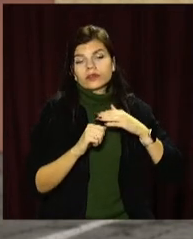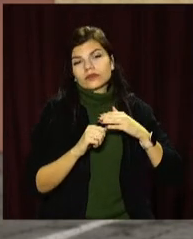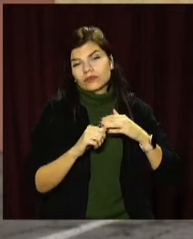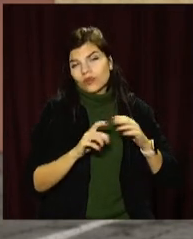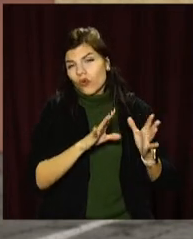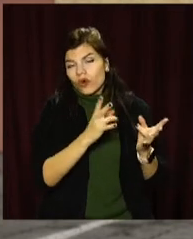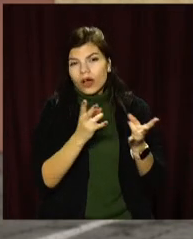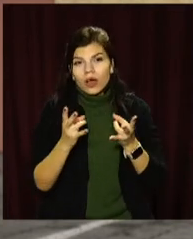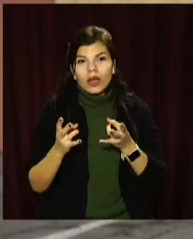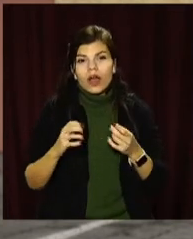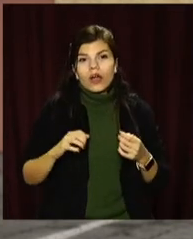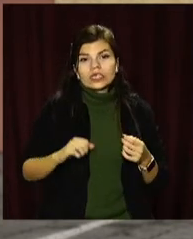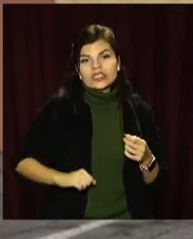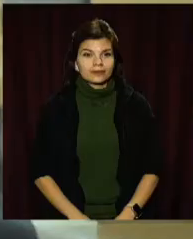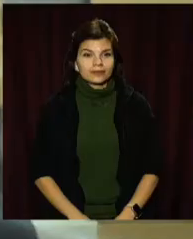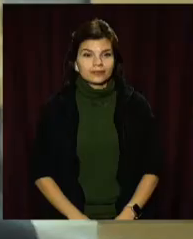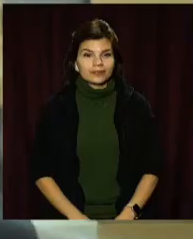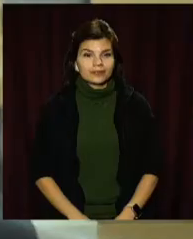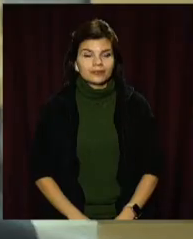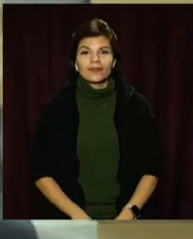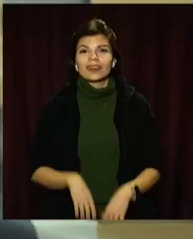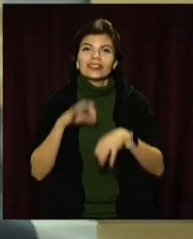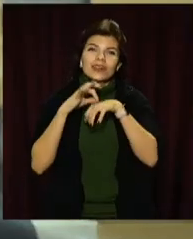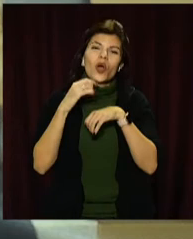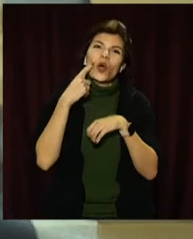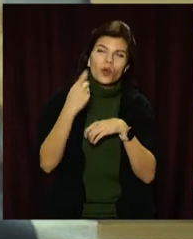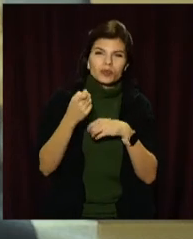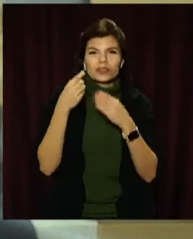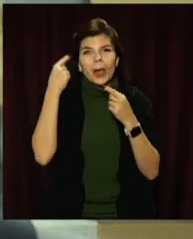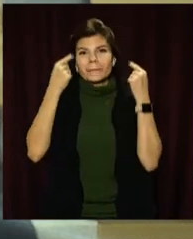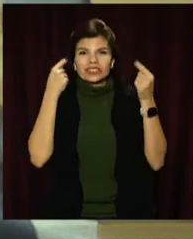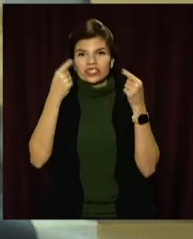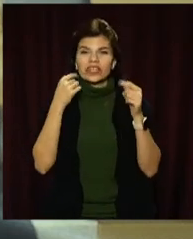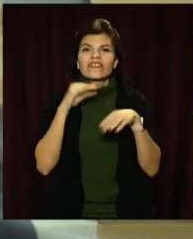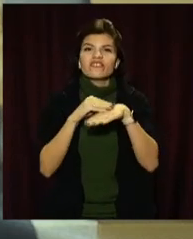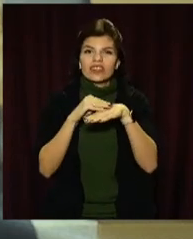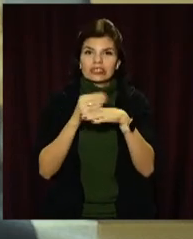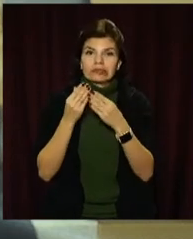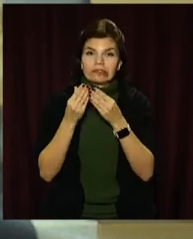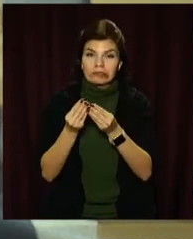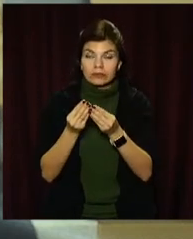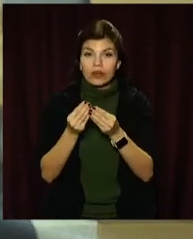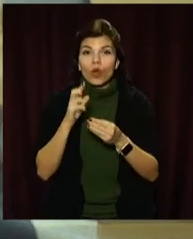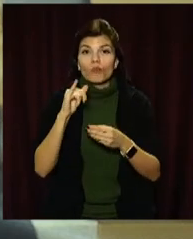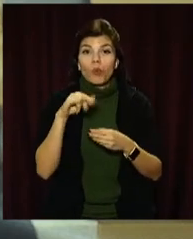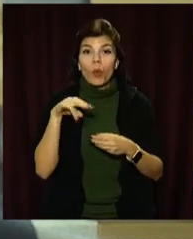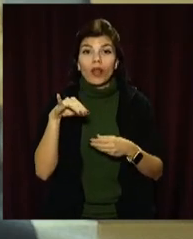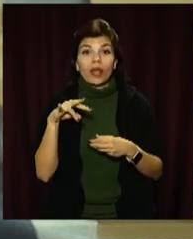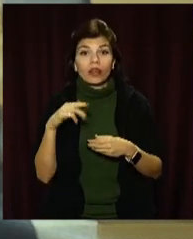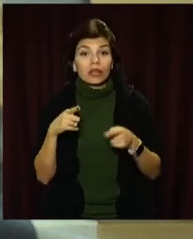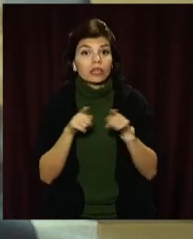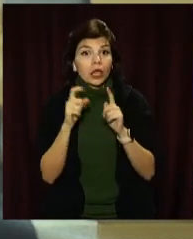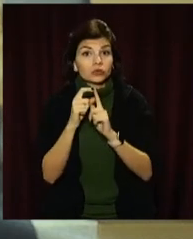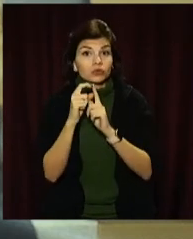собственно, сам Севастопольский парк. Цькування образи, психологічний та фізичний тиск, булінг – саме так. Одним